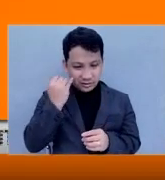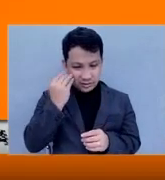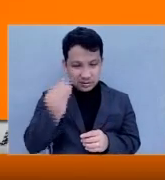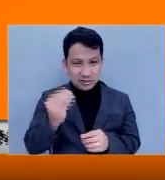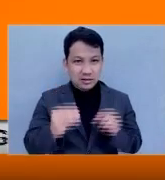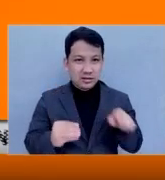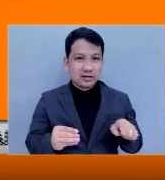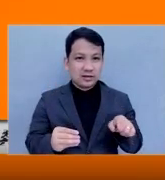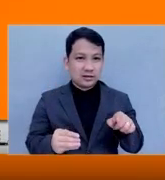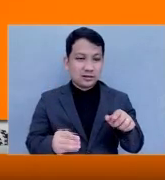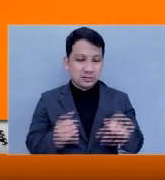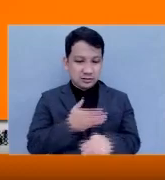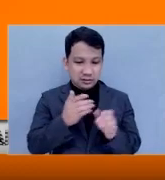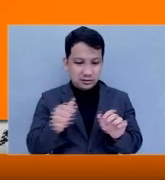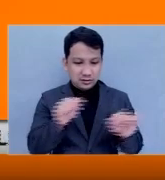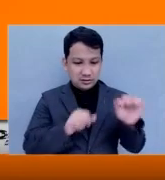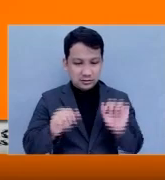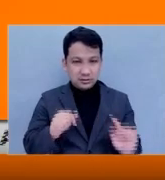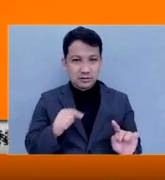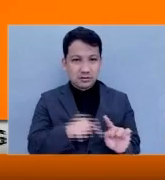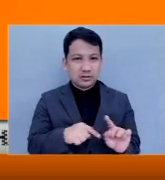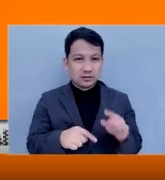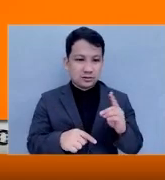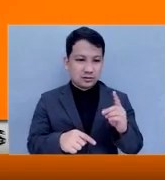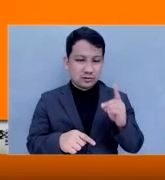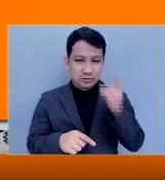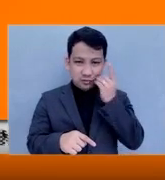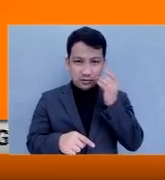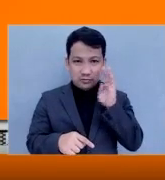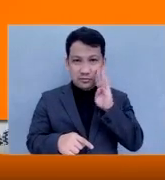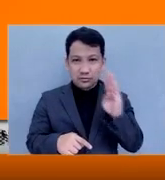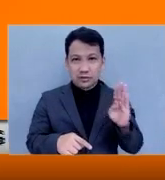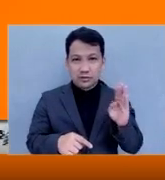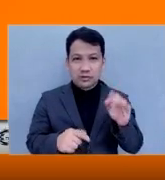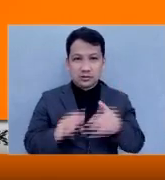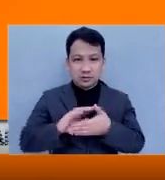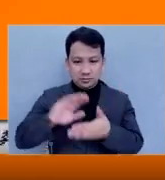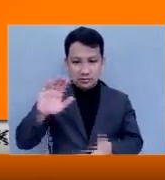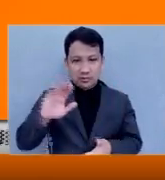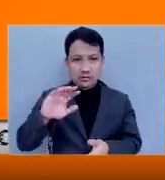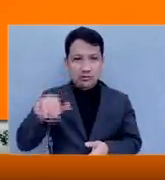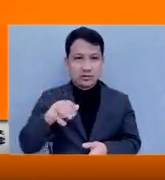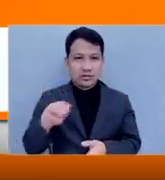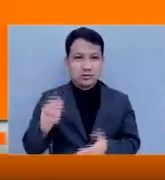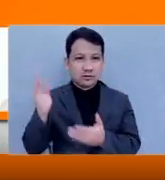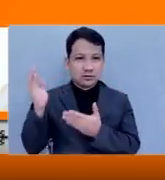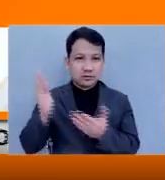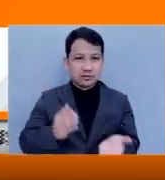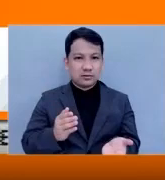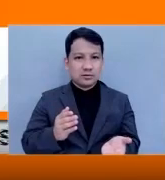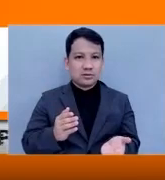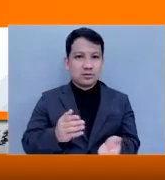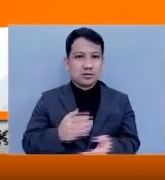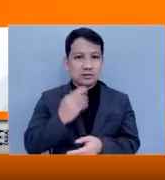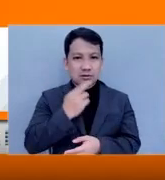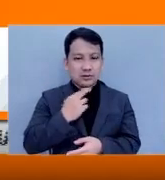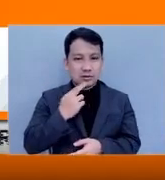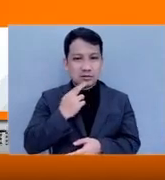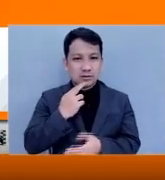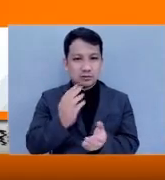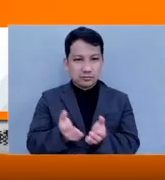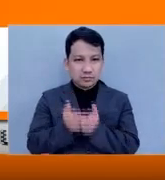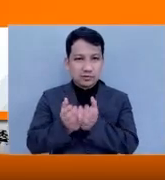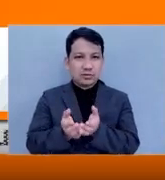Guzman at singer-actress Donnalyn Bartolome. Sa vlog ni JM, dinala niya sa isang romantic yacht trip